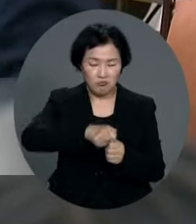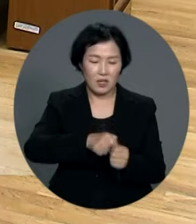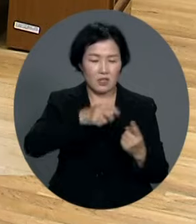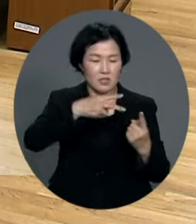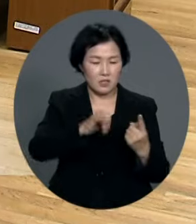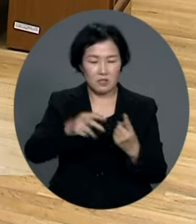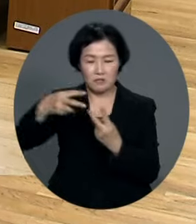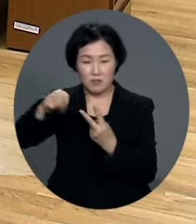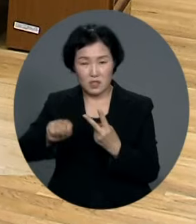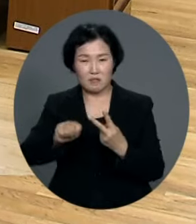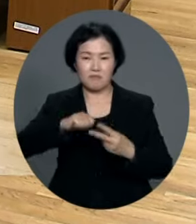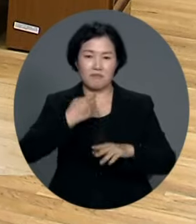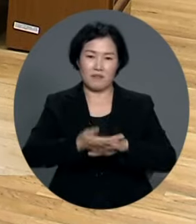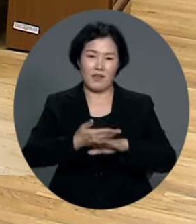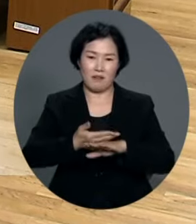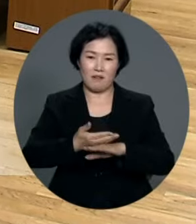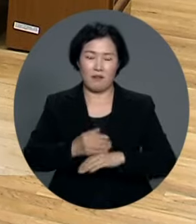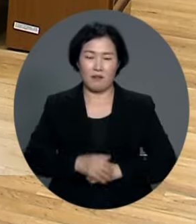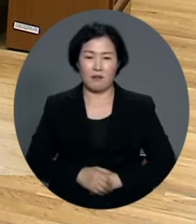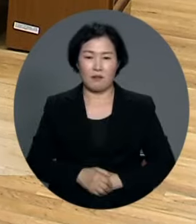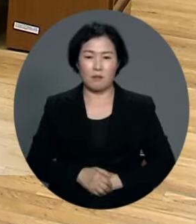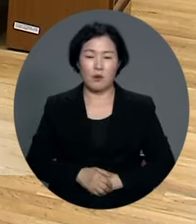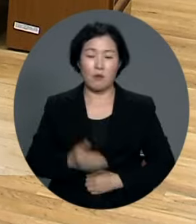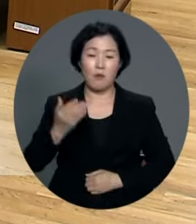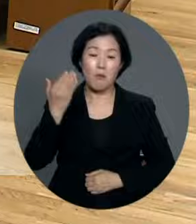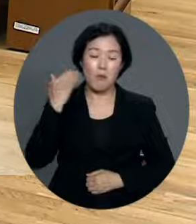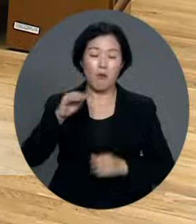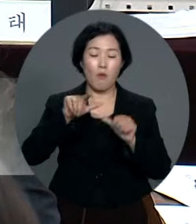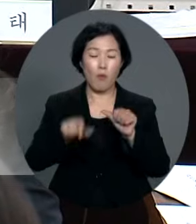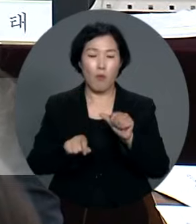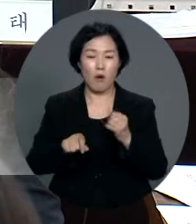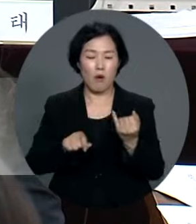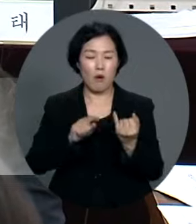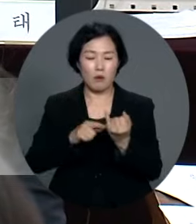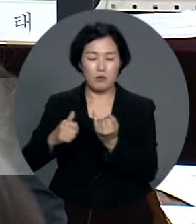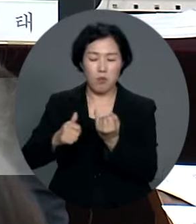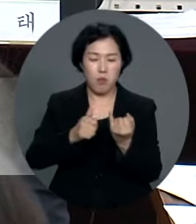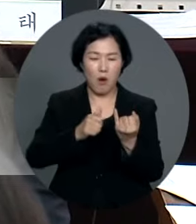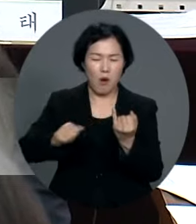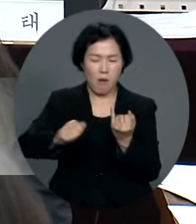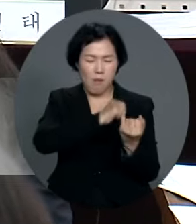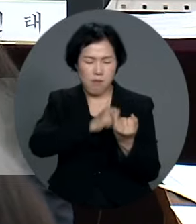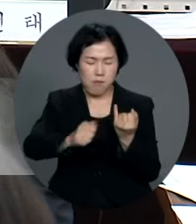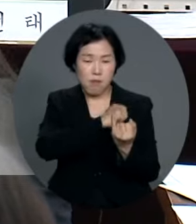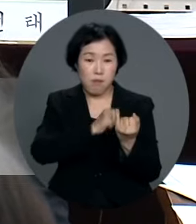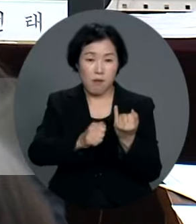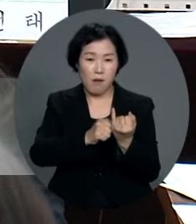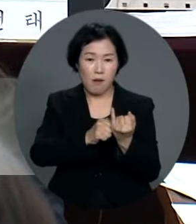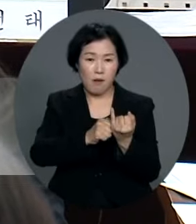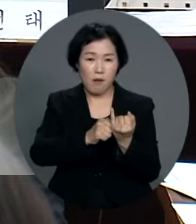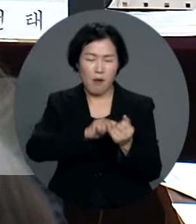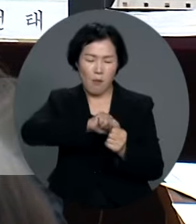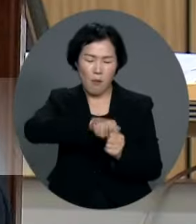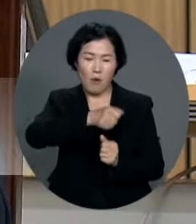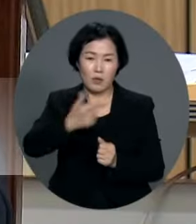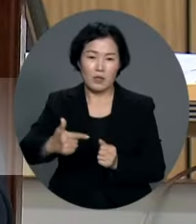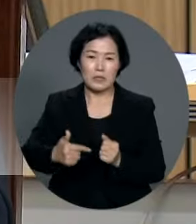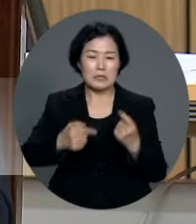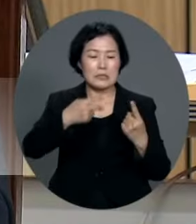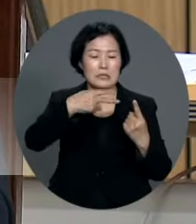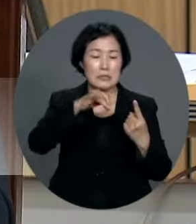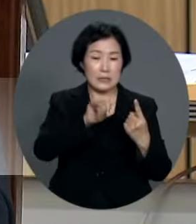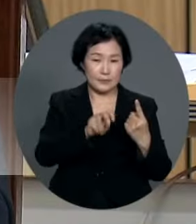올랐습니다. 지난해 5월 귀가하던 여성을 뒤따라가 저지른 참혹한 범행에 1심은 징역 50년을